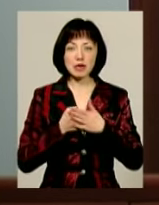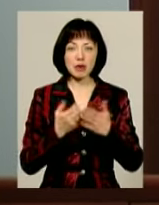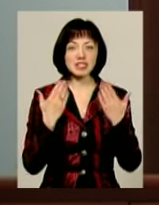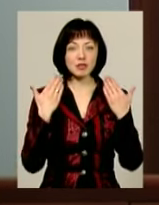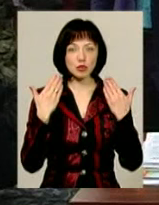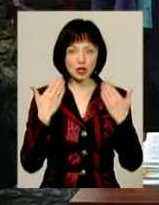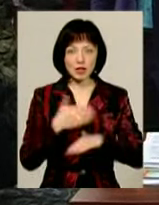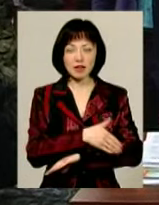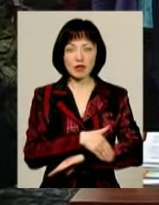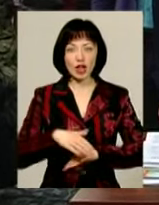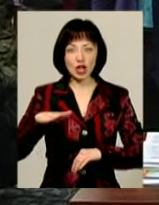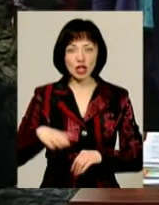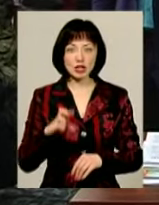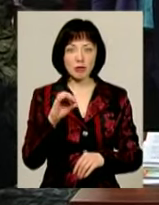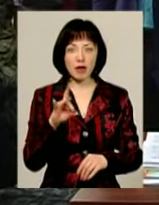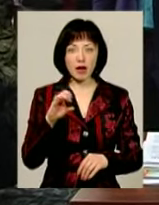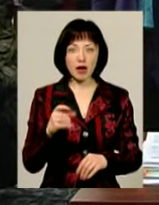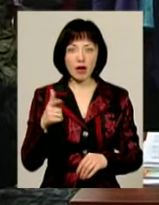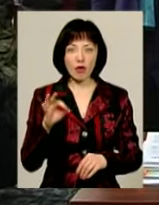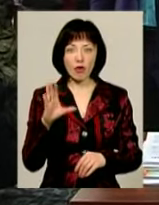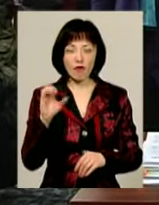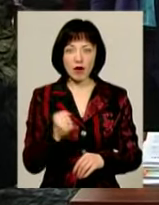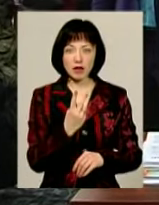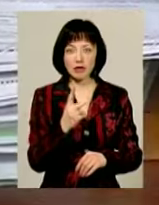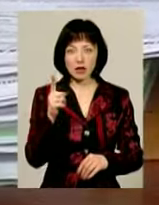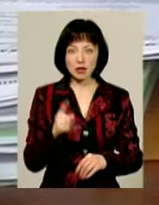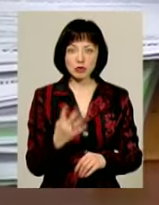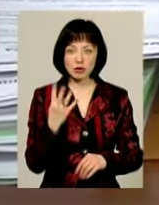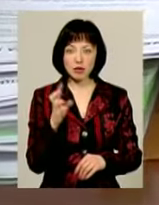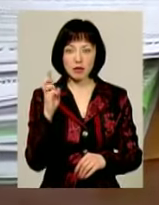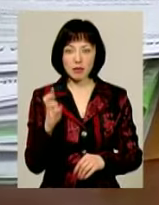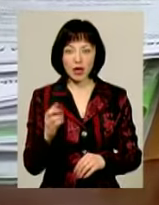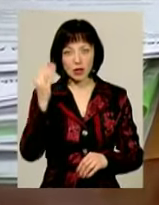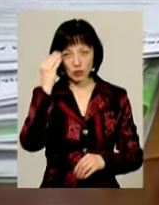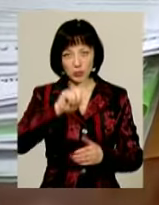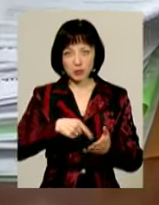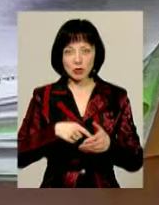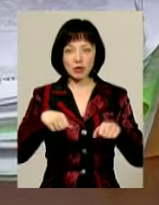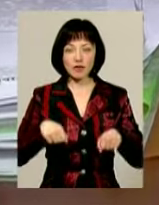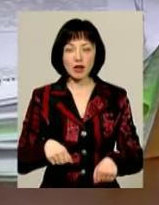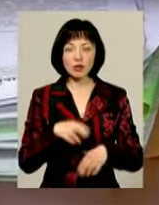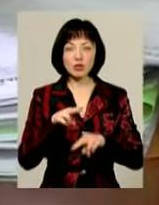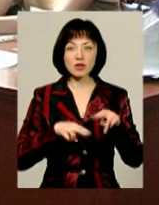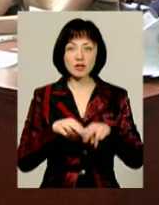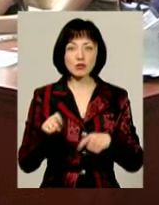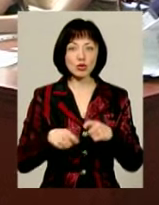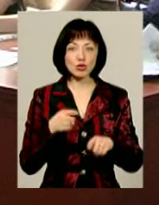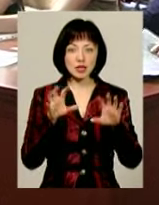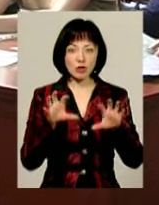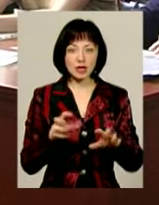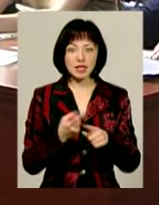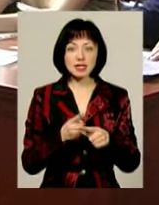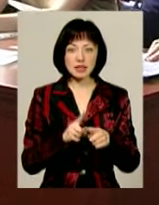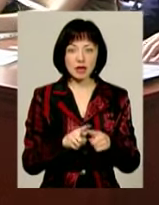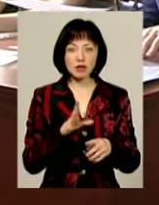відпочинку за вулицею Нижня Берегова 2/4Б. На думку міської влади, будівництво ведеться з порушенням законодавства, тож це